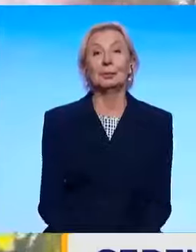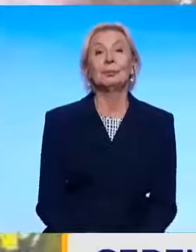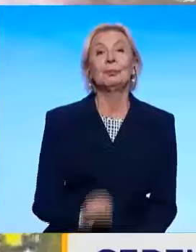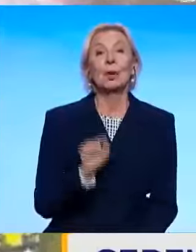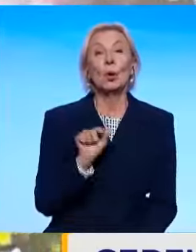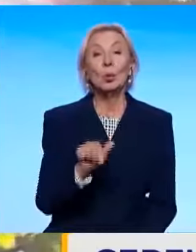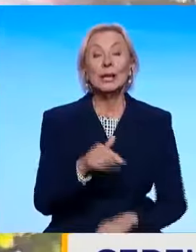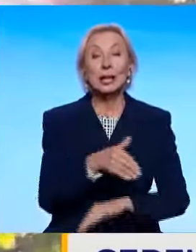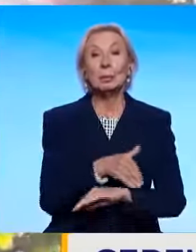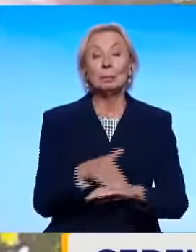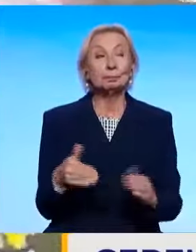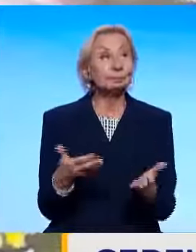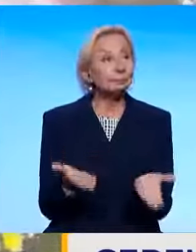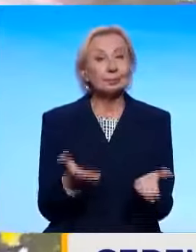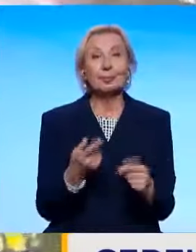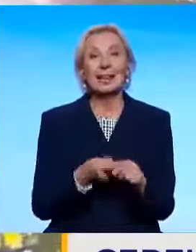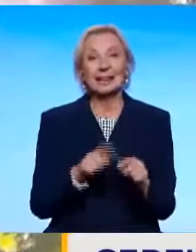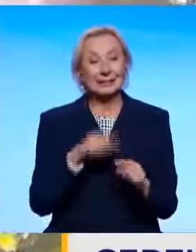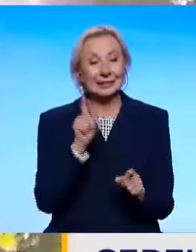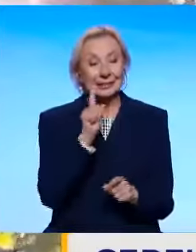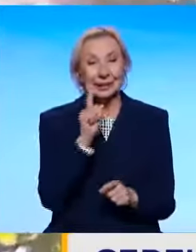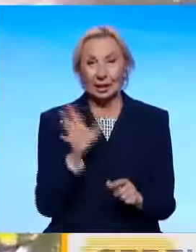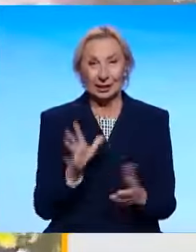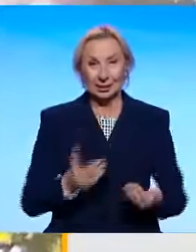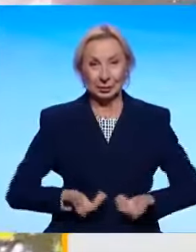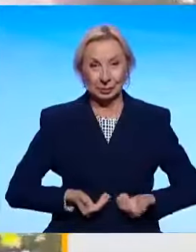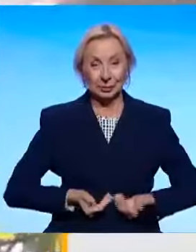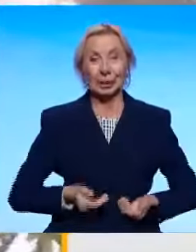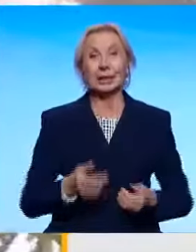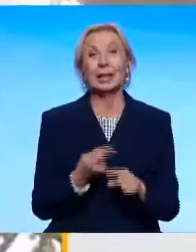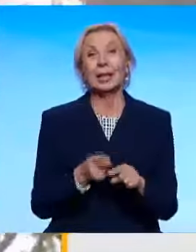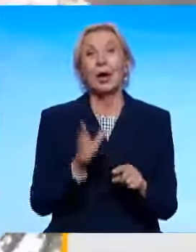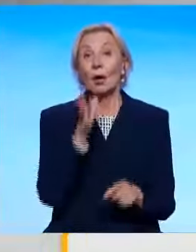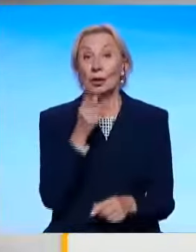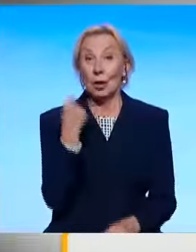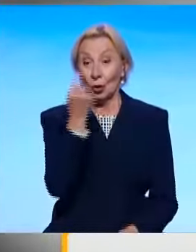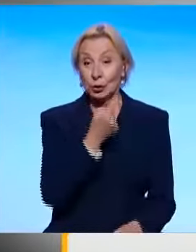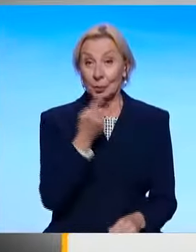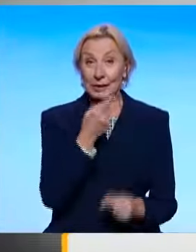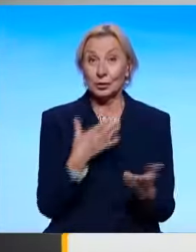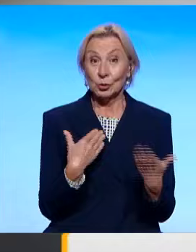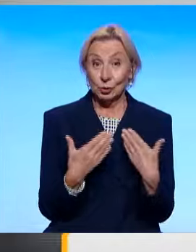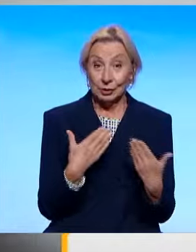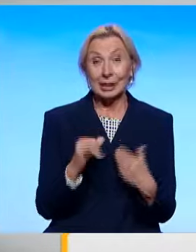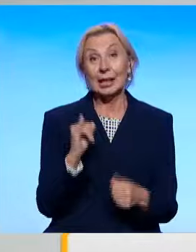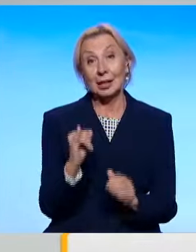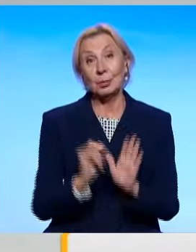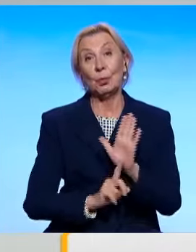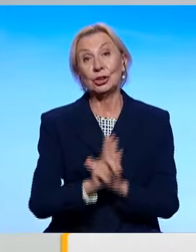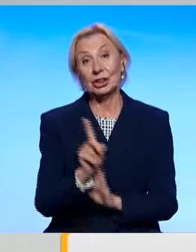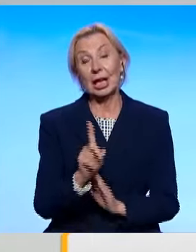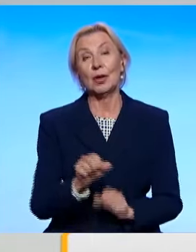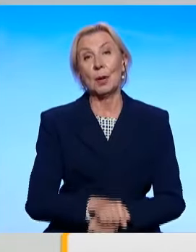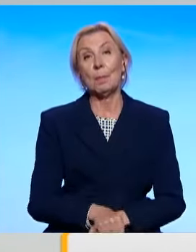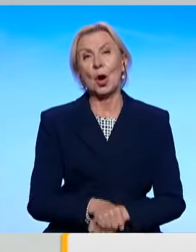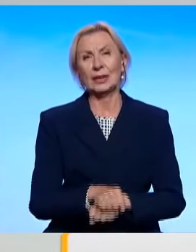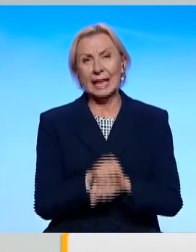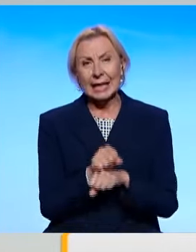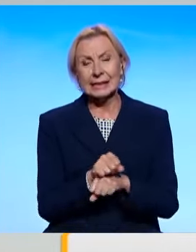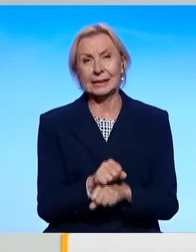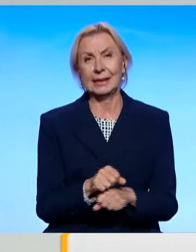дискомфорту, він не є досить високим. Тобто, коли стосується особисто, то відповідно починаються і ті протести,